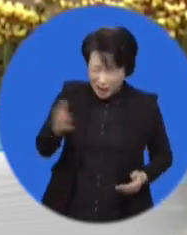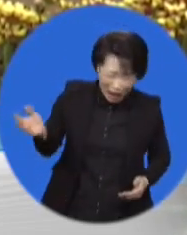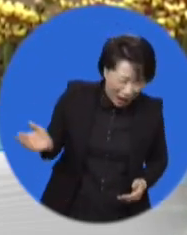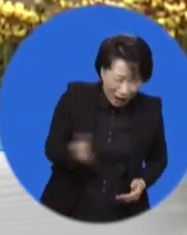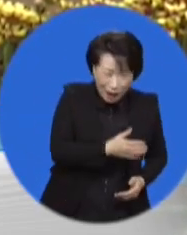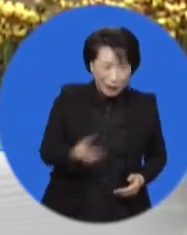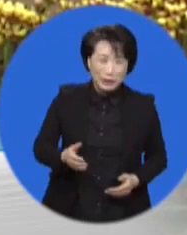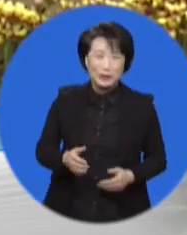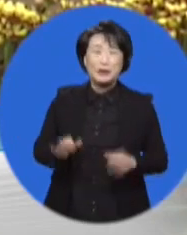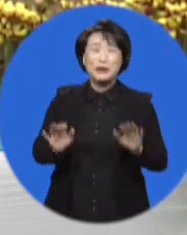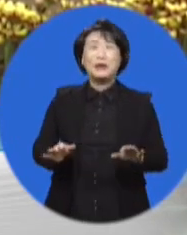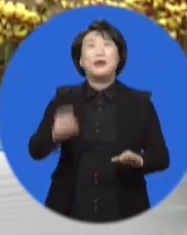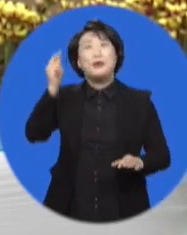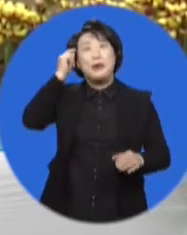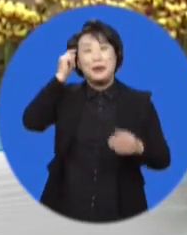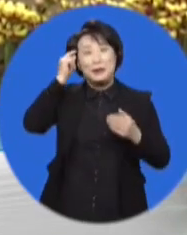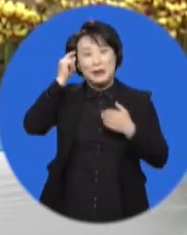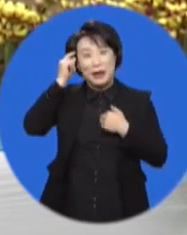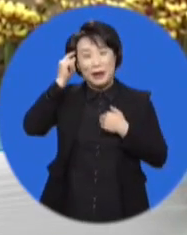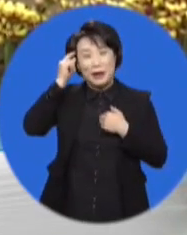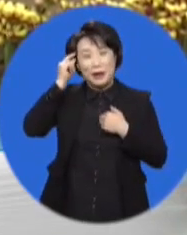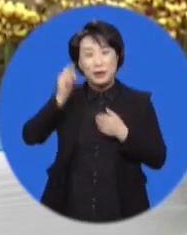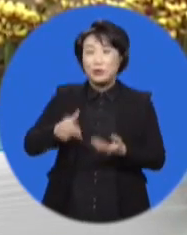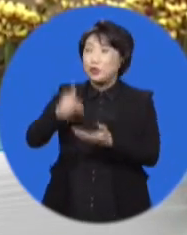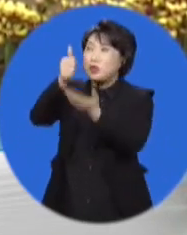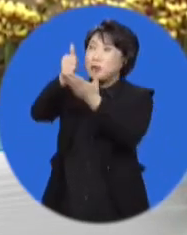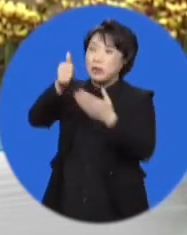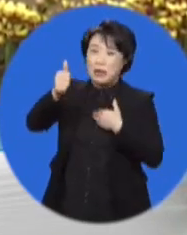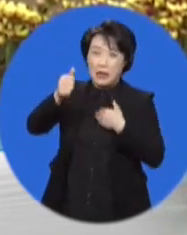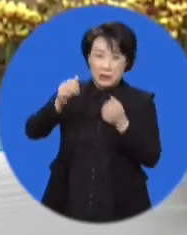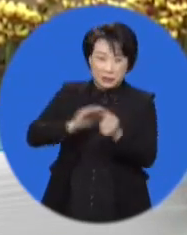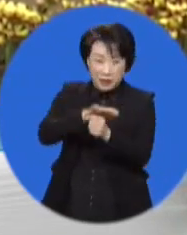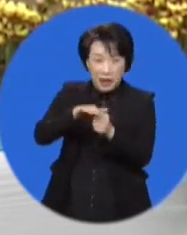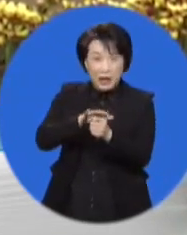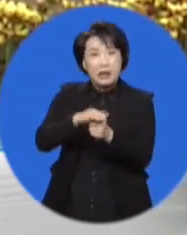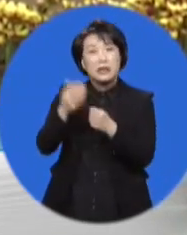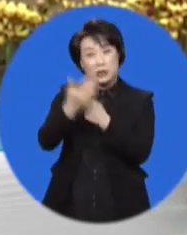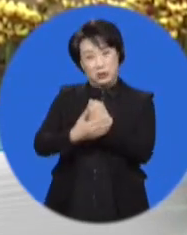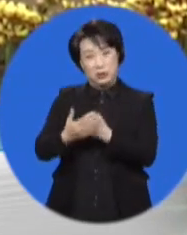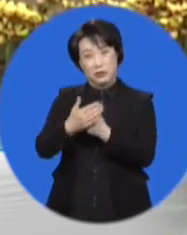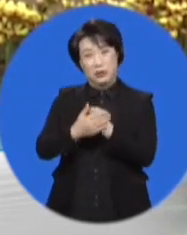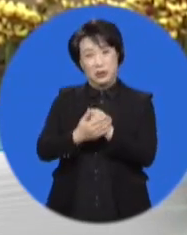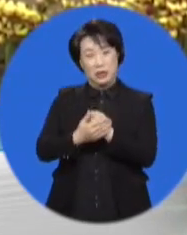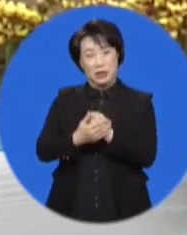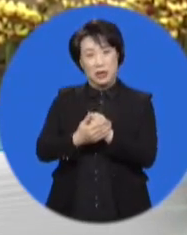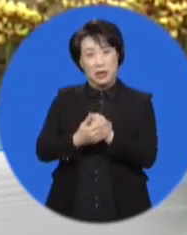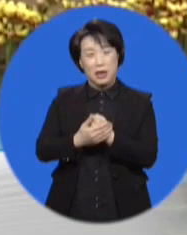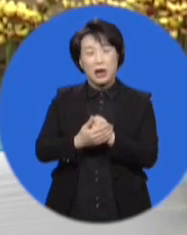응? 아무것도 없는데 왜 그러냐? 내가 주님이 나를 사랑하시는 앞에